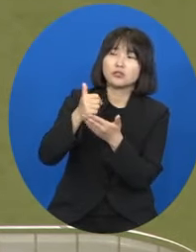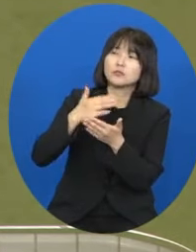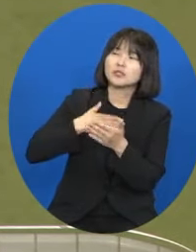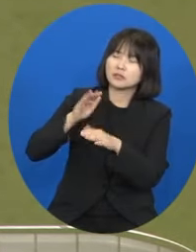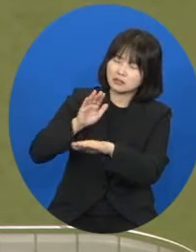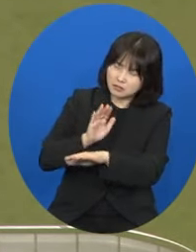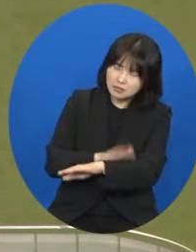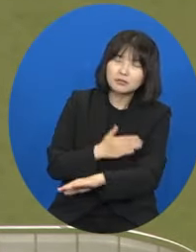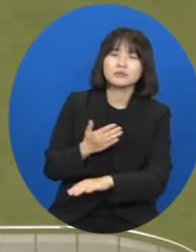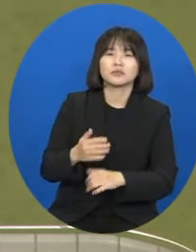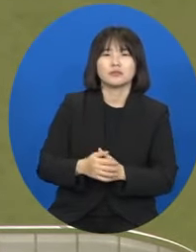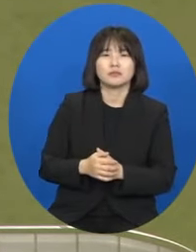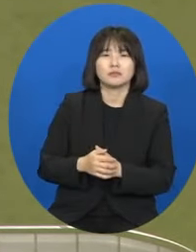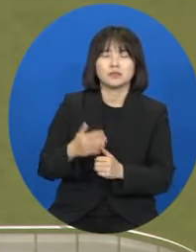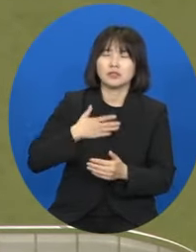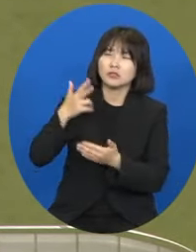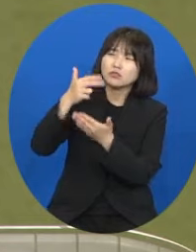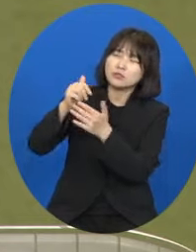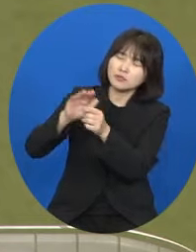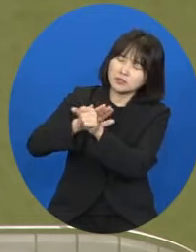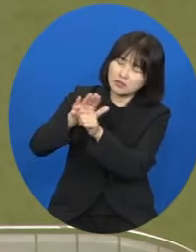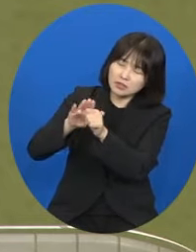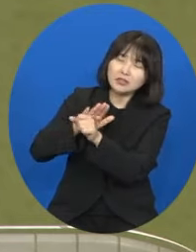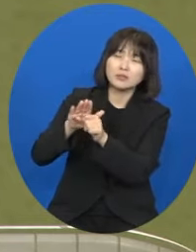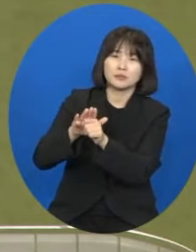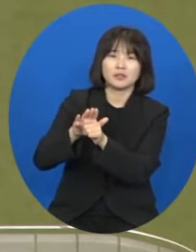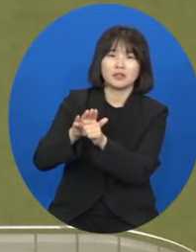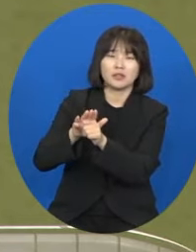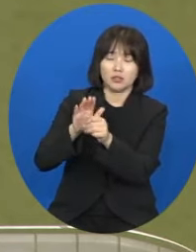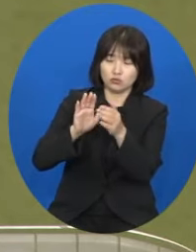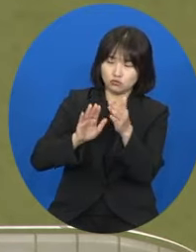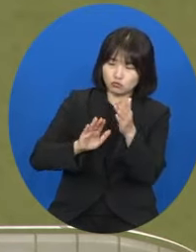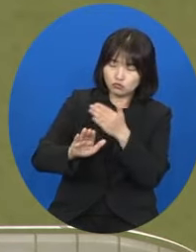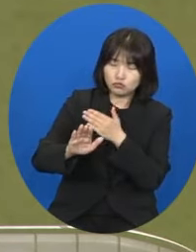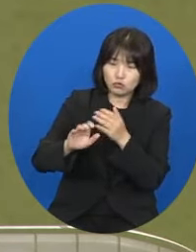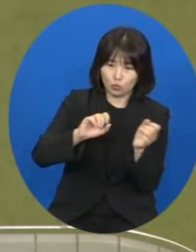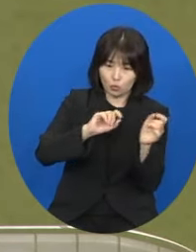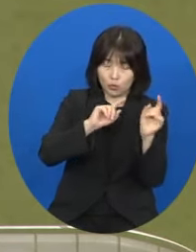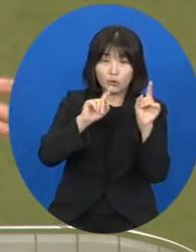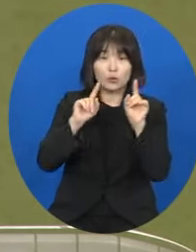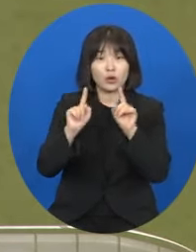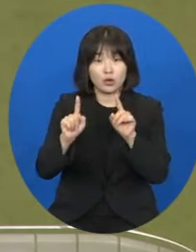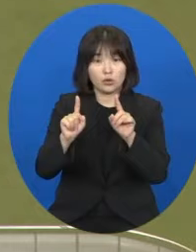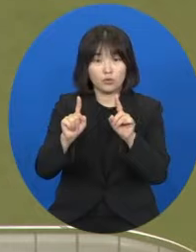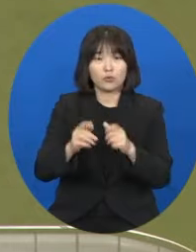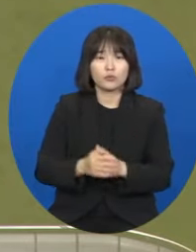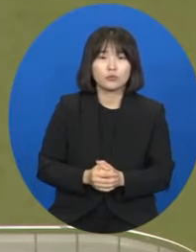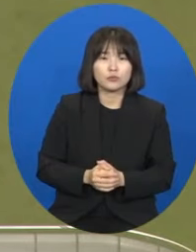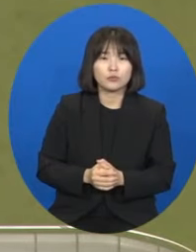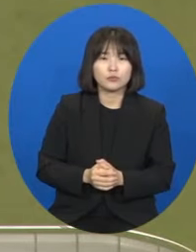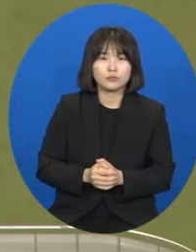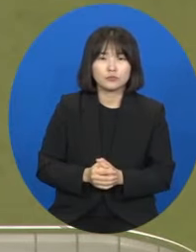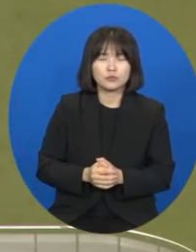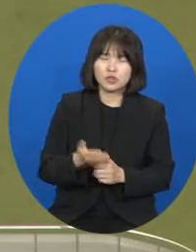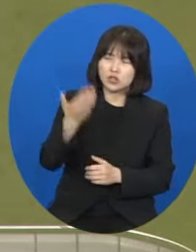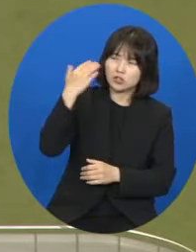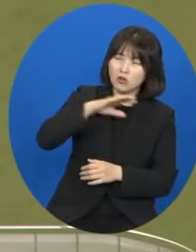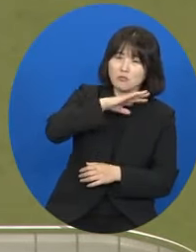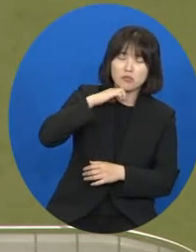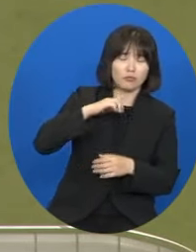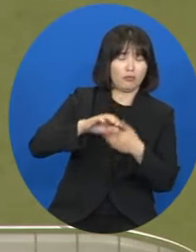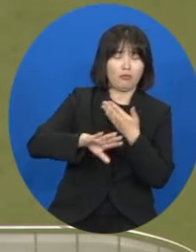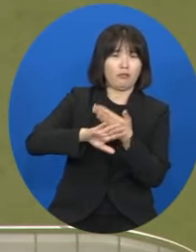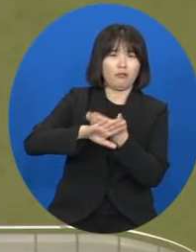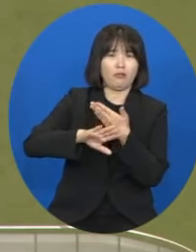잘못했습니다. 제가 주님을 사랑합니다. 그 이후에, 그가 회복한 이후에 더 이상 그 예전의 베드로가 아닙니다. 정말